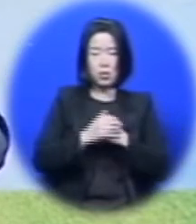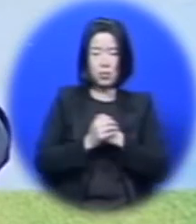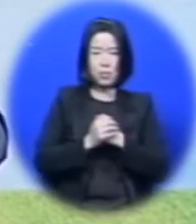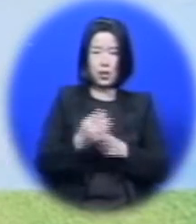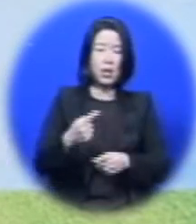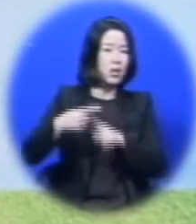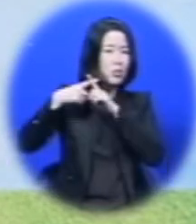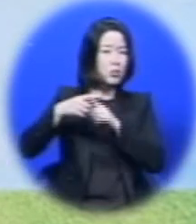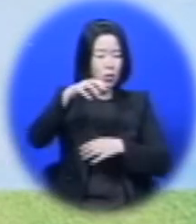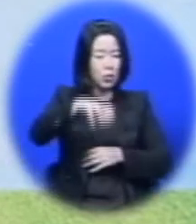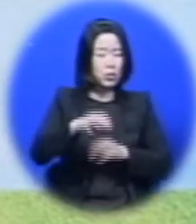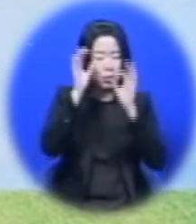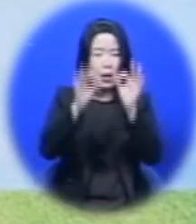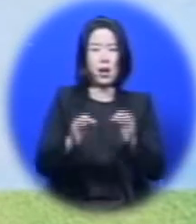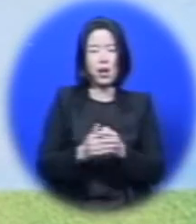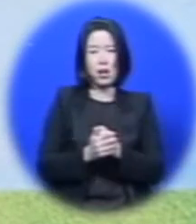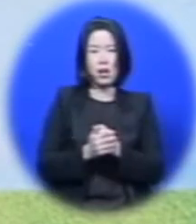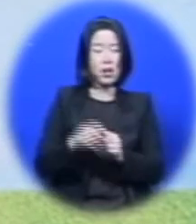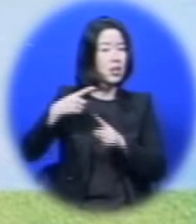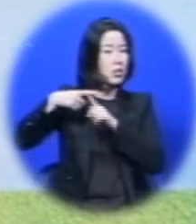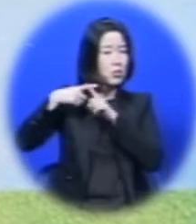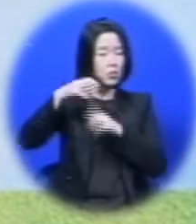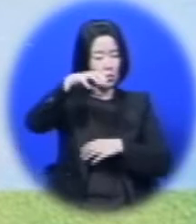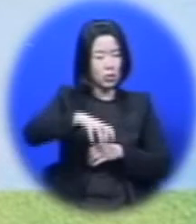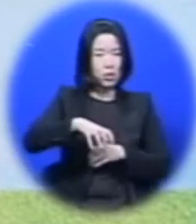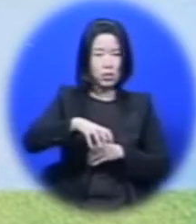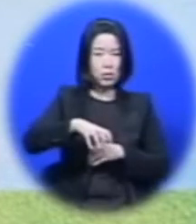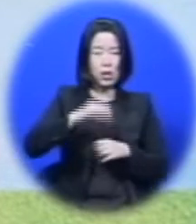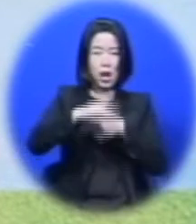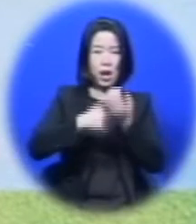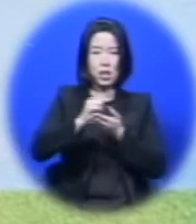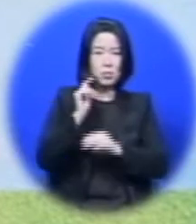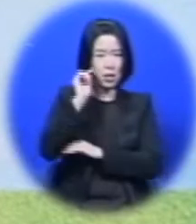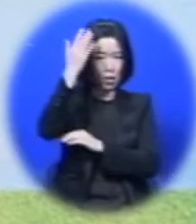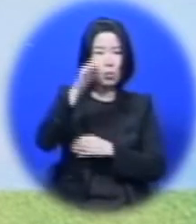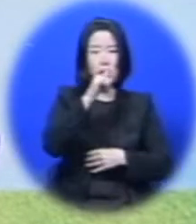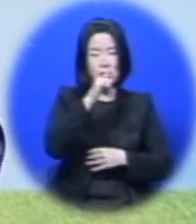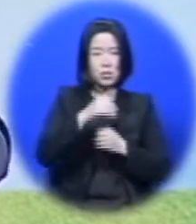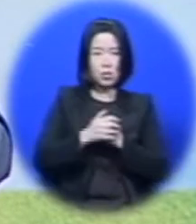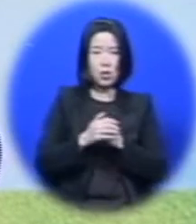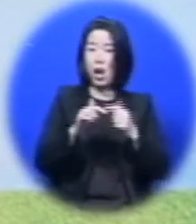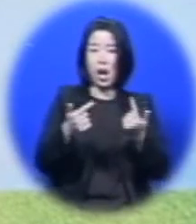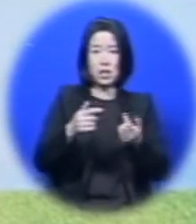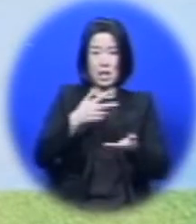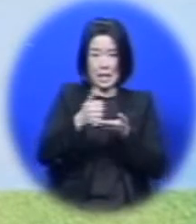순교의 현장을 봅니다. 순교의 현장 속에서 하나님의 영광이 있어요. 아니, 예수 믿으면